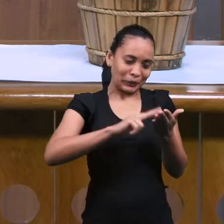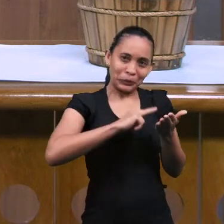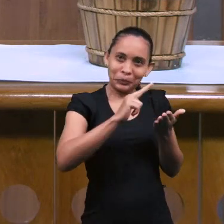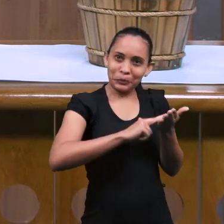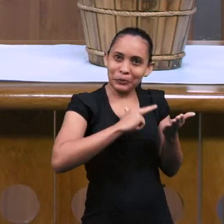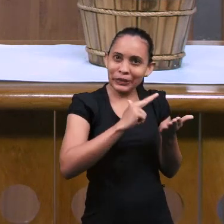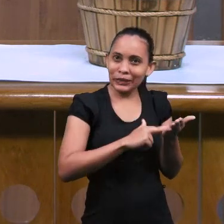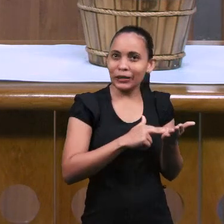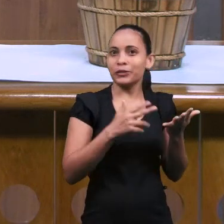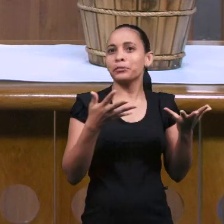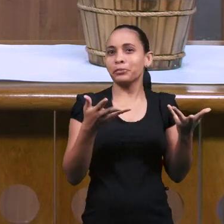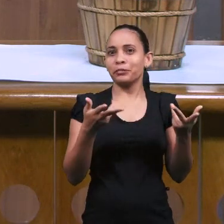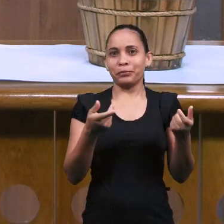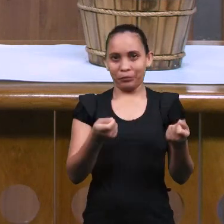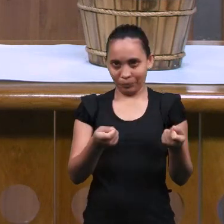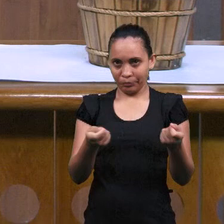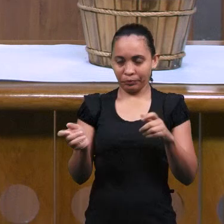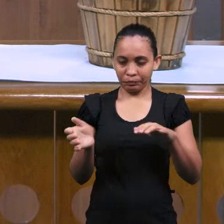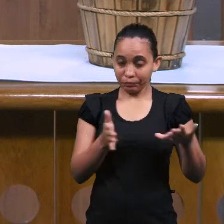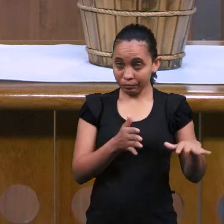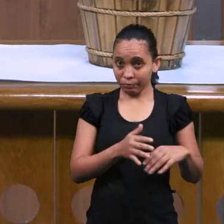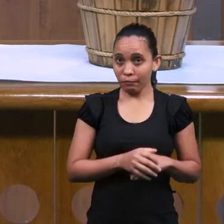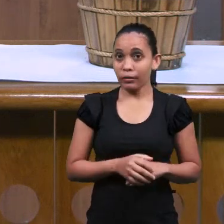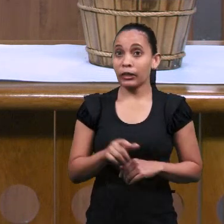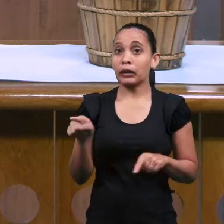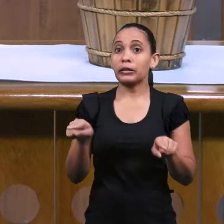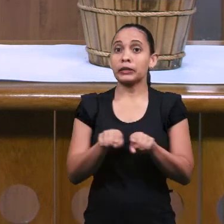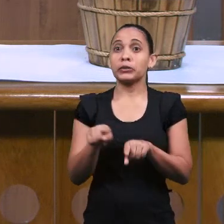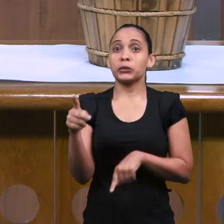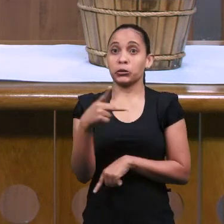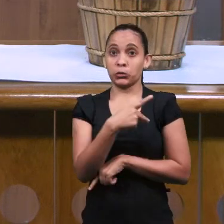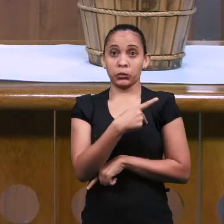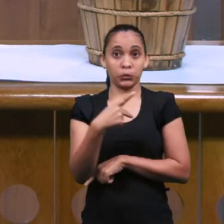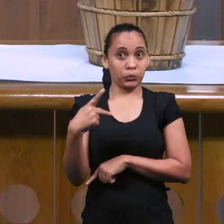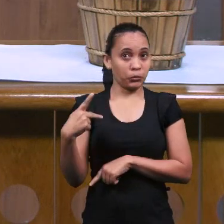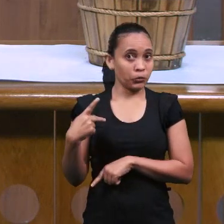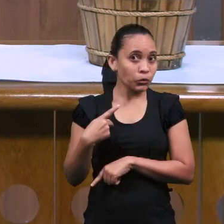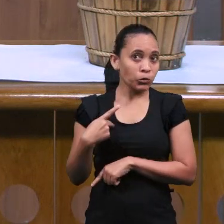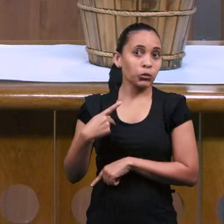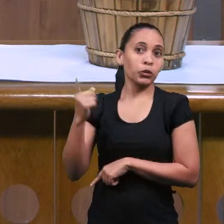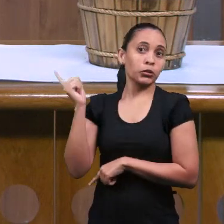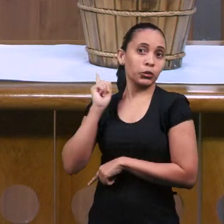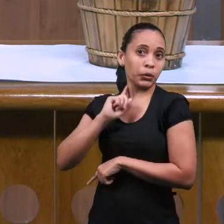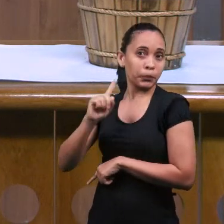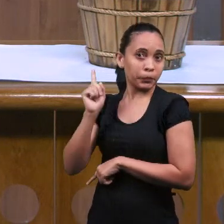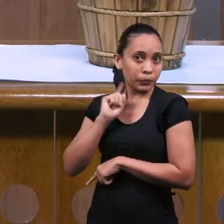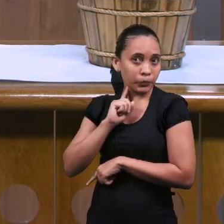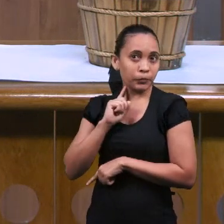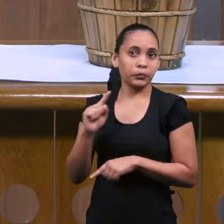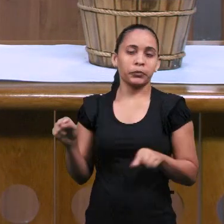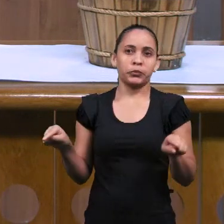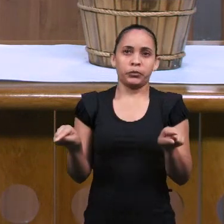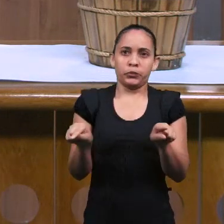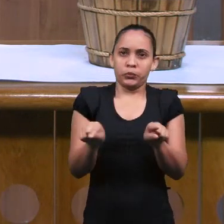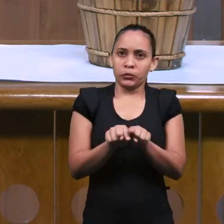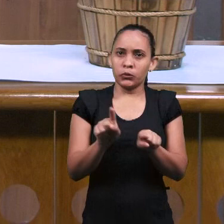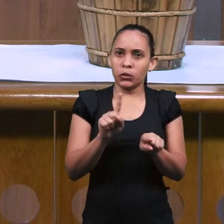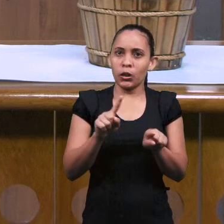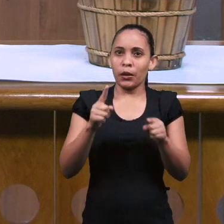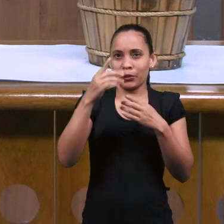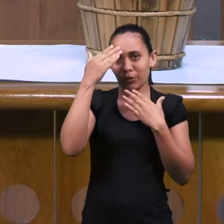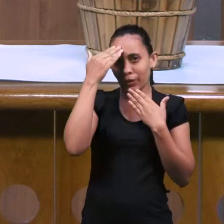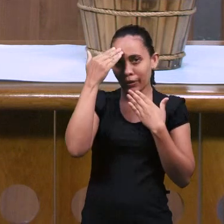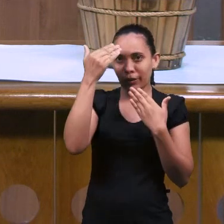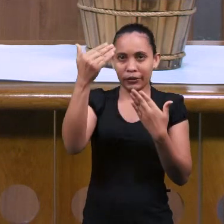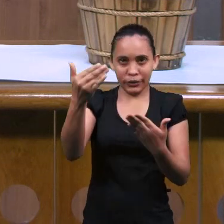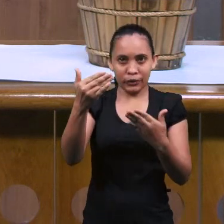de bonnes et heureuses années. Donc, il remercie à tous ceux qui l'ont envoyé. Donc, pasteur Wilson, pasteur